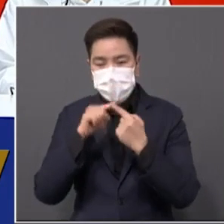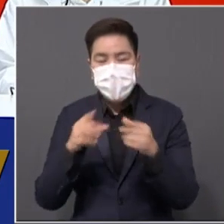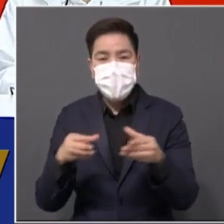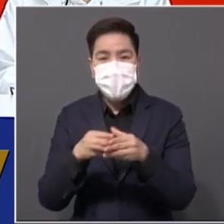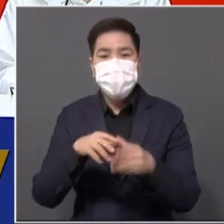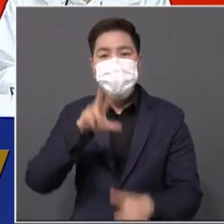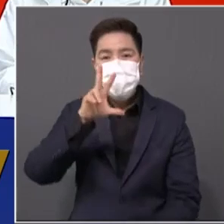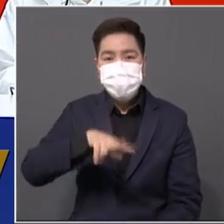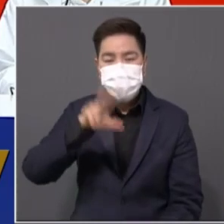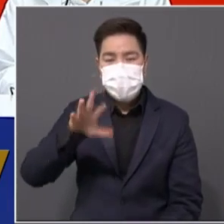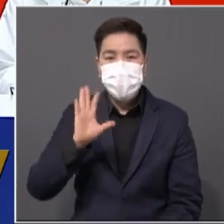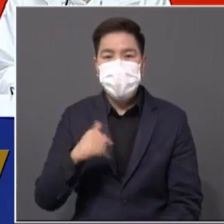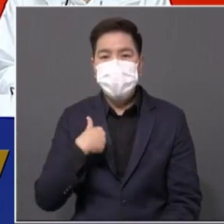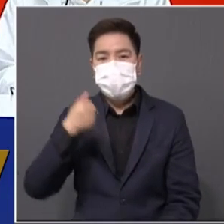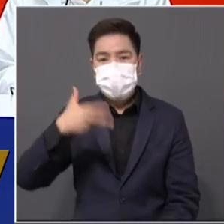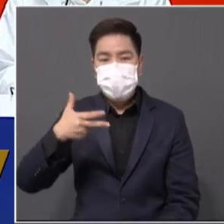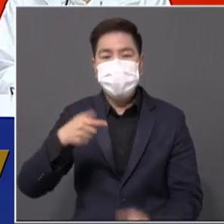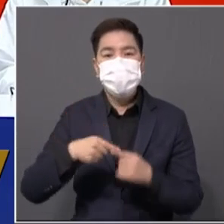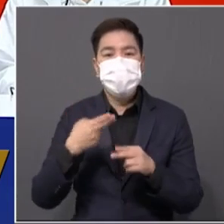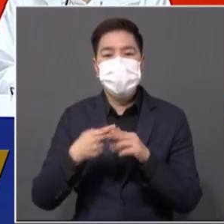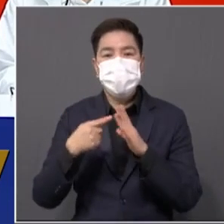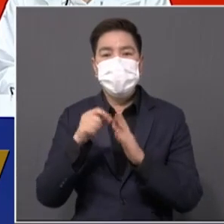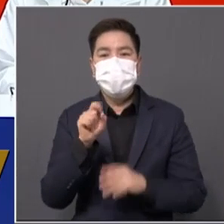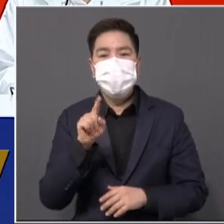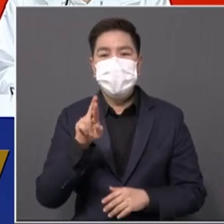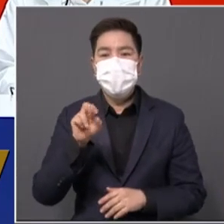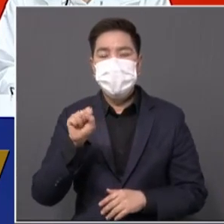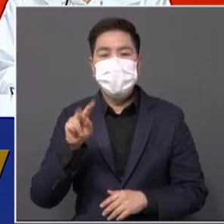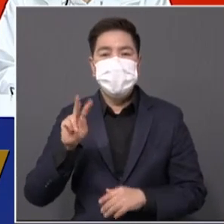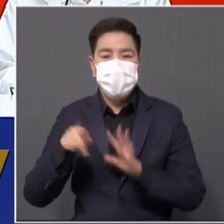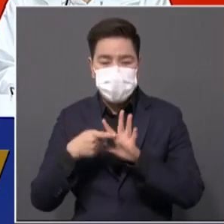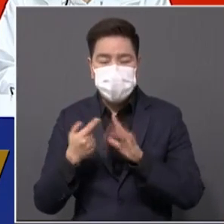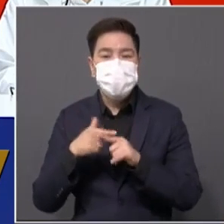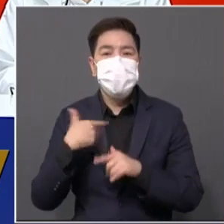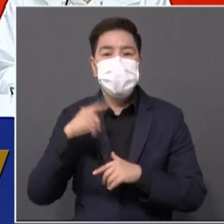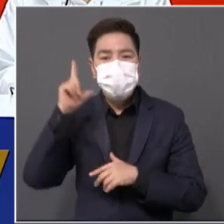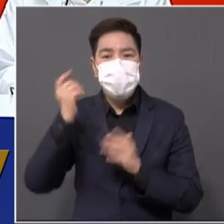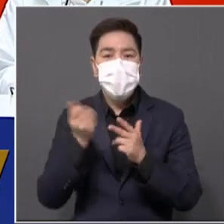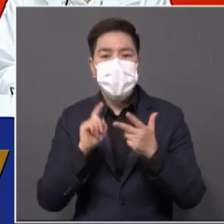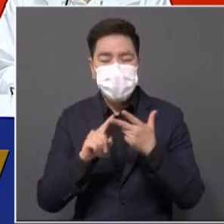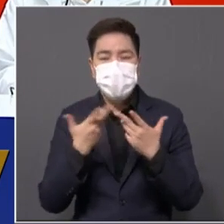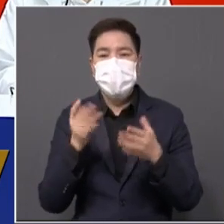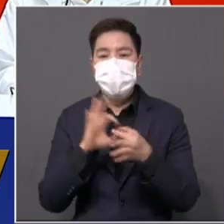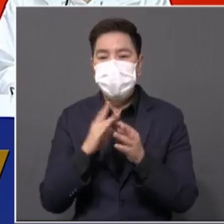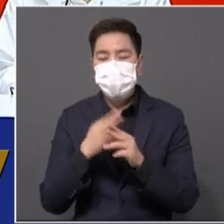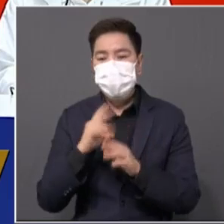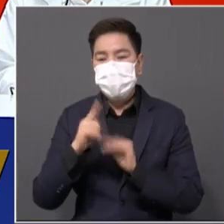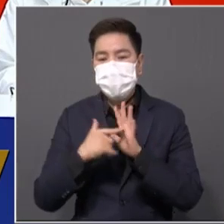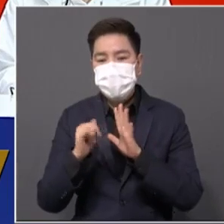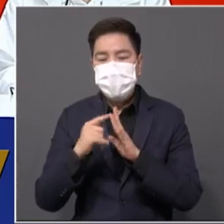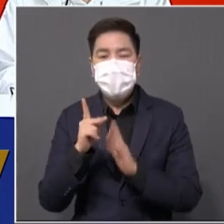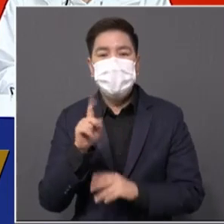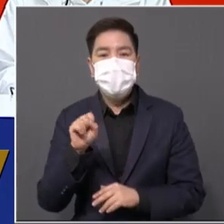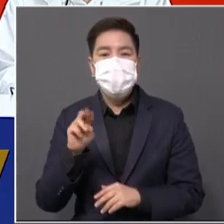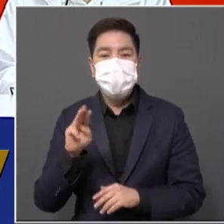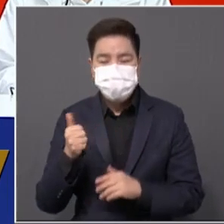เพื่อไทยทั้ง 3คนไม่ว่าจะเป็นทางคุณเศรษฐาทวีศิลป์คุณอุ้งอิงแพทองธาชินวัตรหรือว่าทางอาจารย์ชัยเกษมนิติ